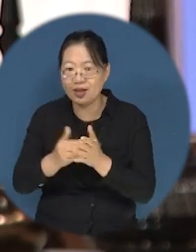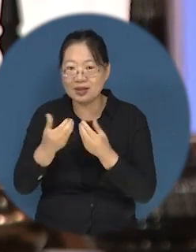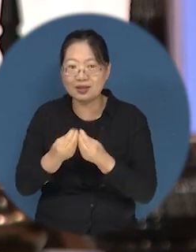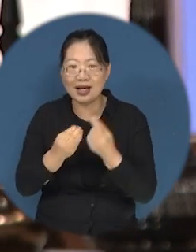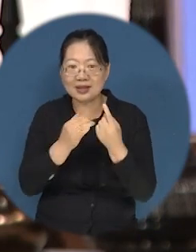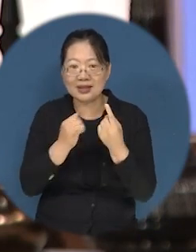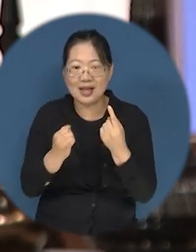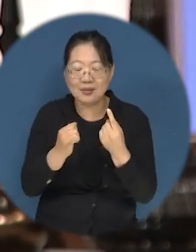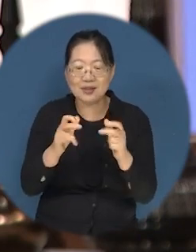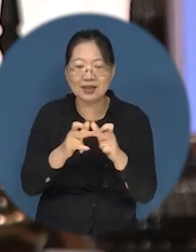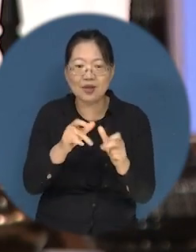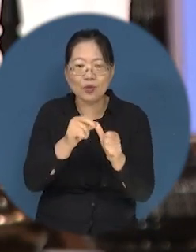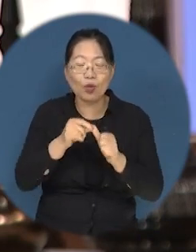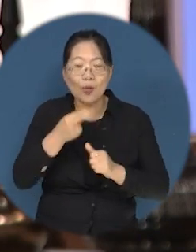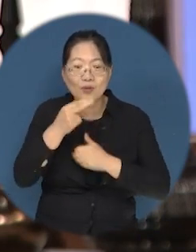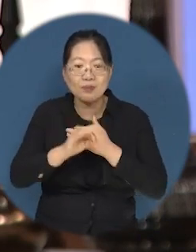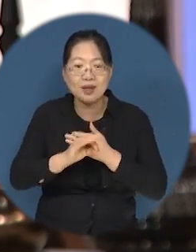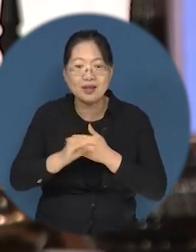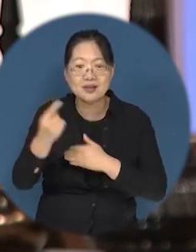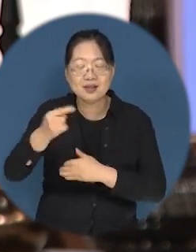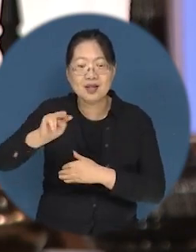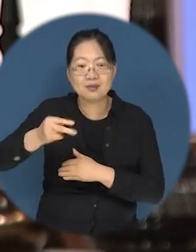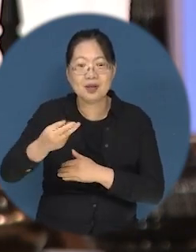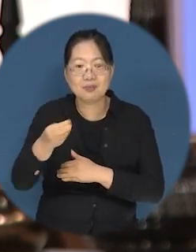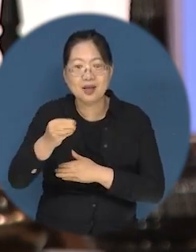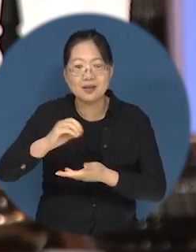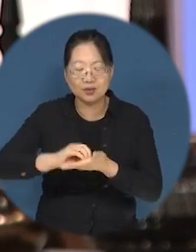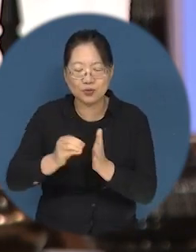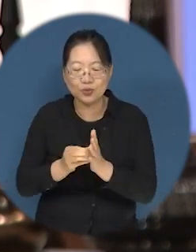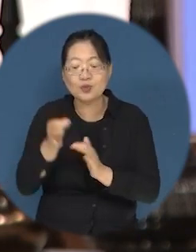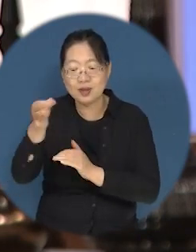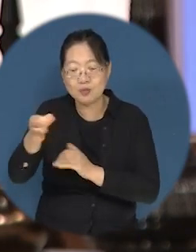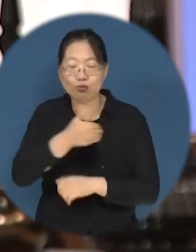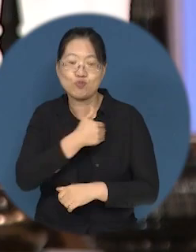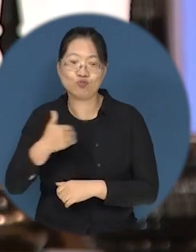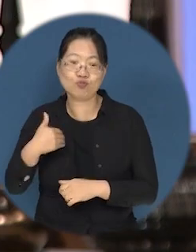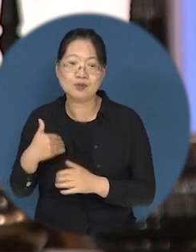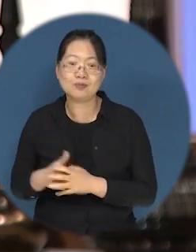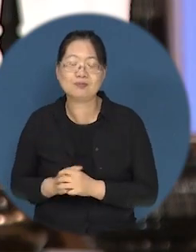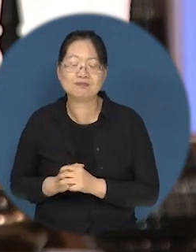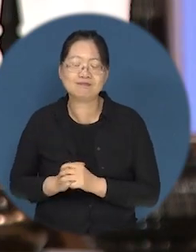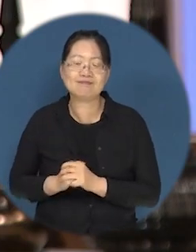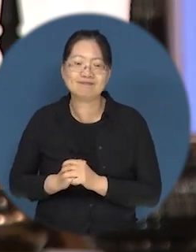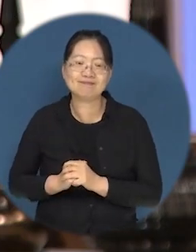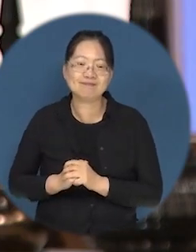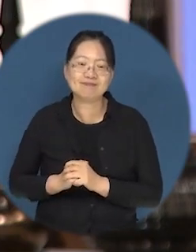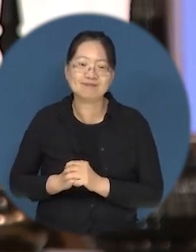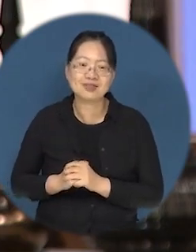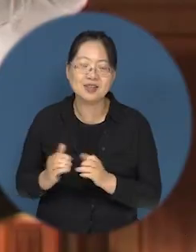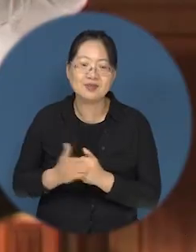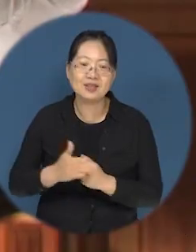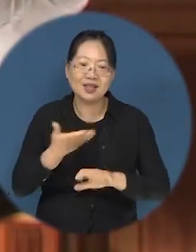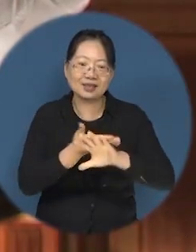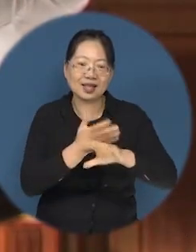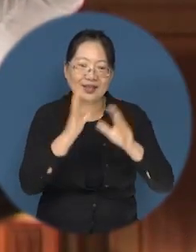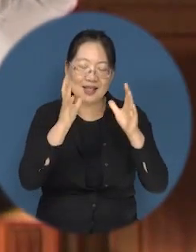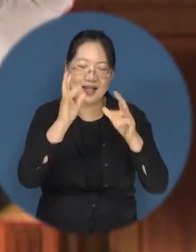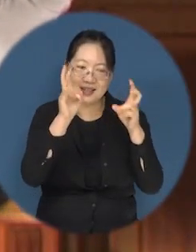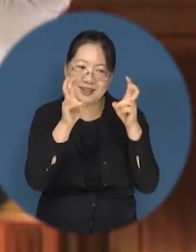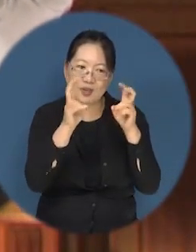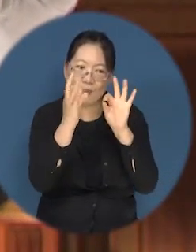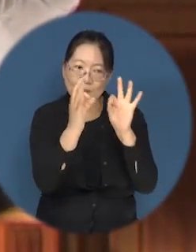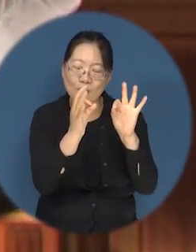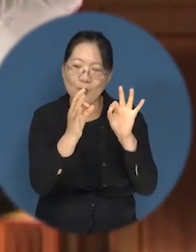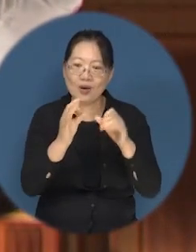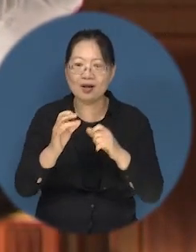들어 한 명의 장애인 고용을 안 하면 1,200만 원 정도를 내면 되거든요. 그럼 이제 그러니까 이제 예를 들어 외국계 기업 같은